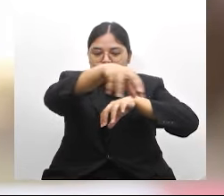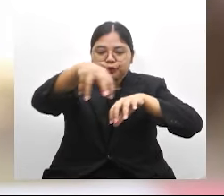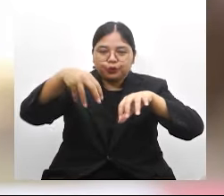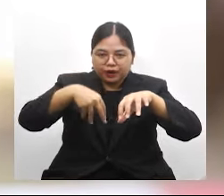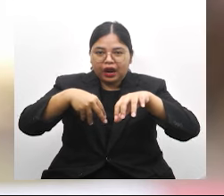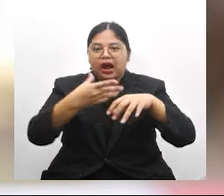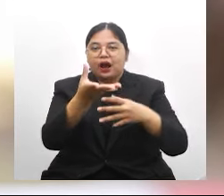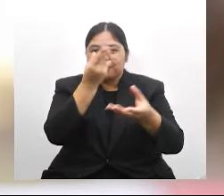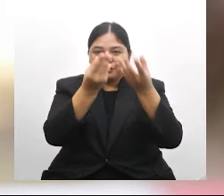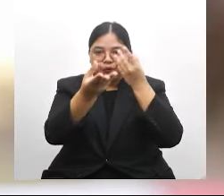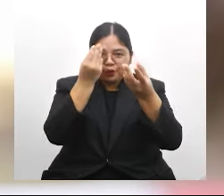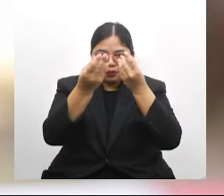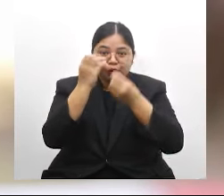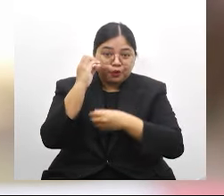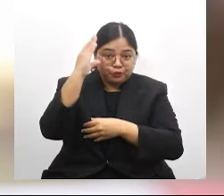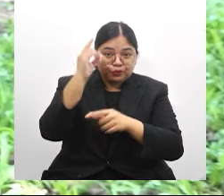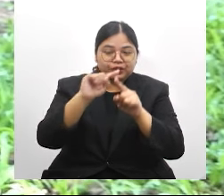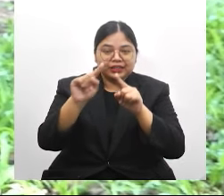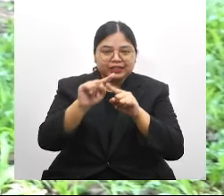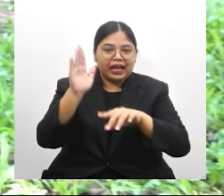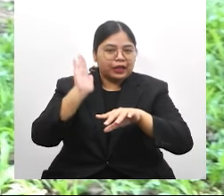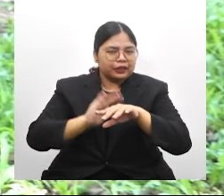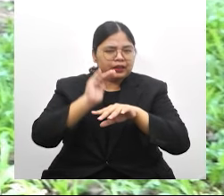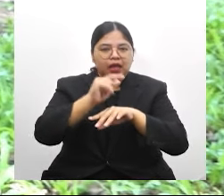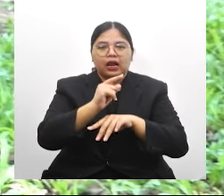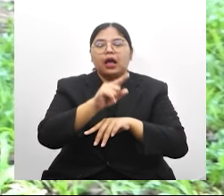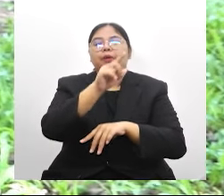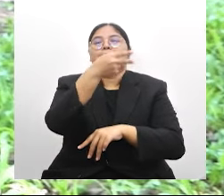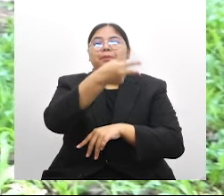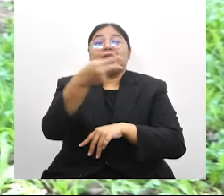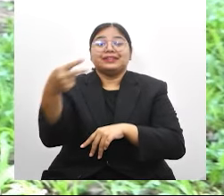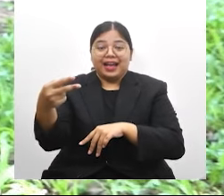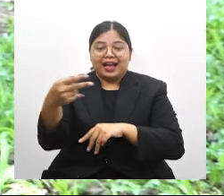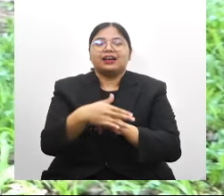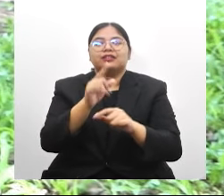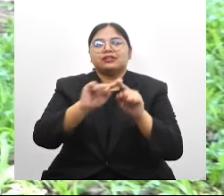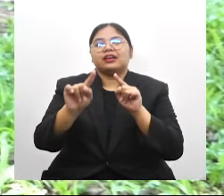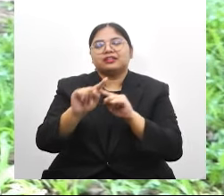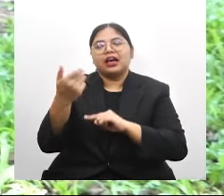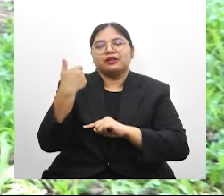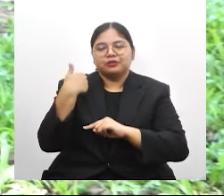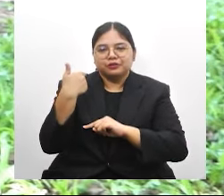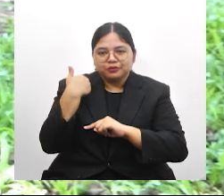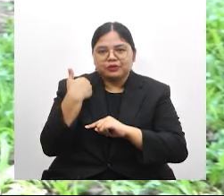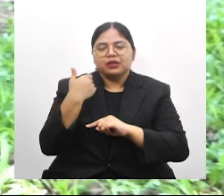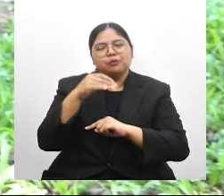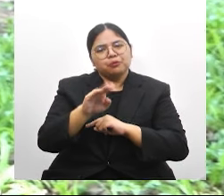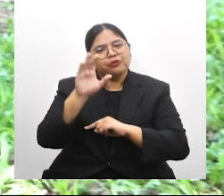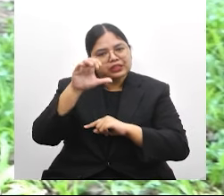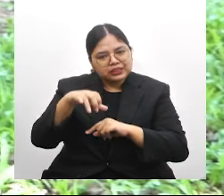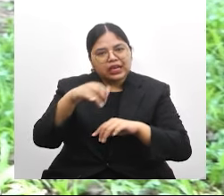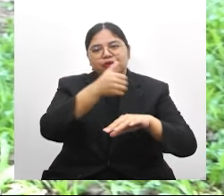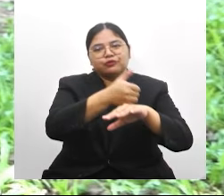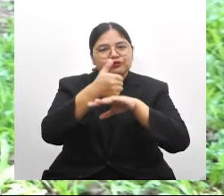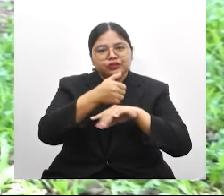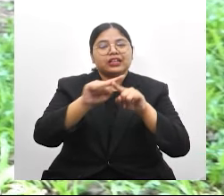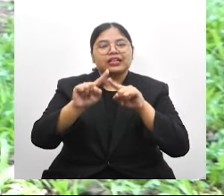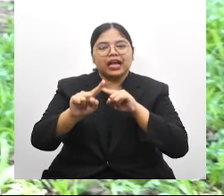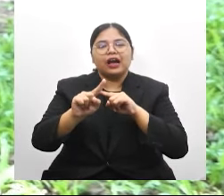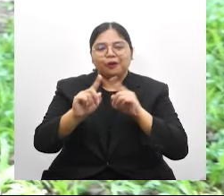สามารถในในด้านการใช้ทักษะทางภาษาทางคณะกรรมการสาศึกษาทางผู้ประกอบการต่างๆนะคะเอ่อได้รับให้การ